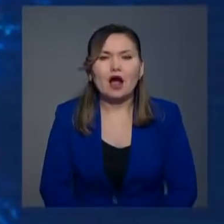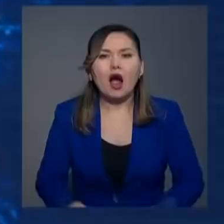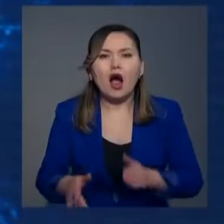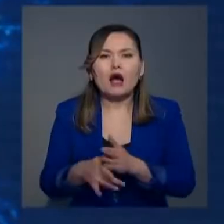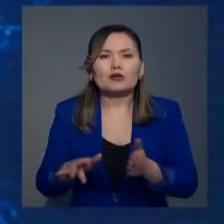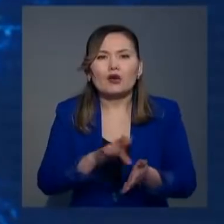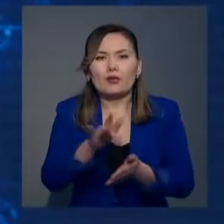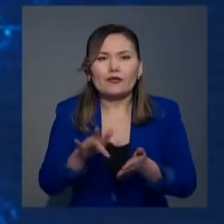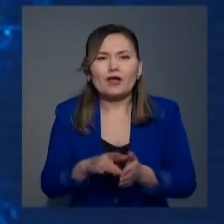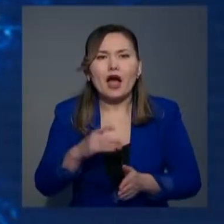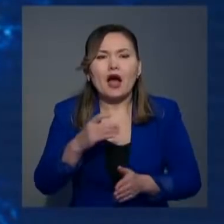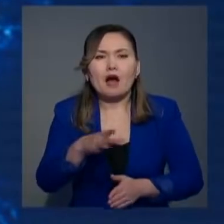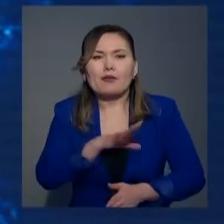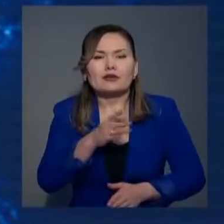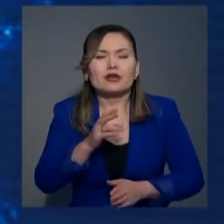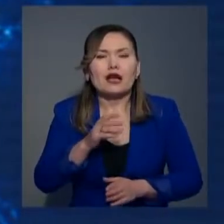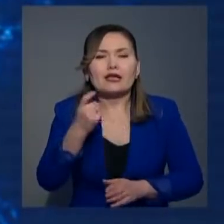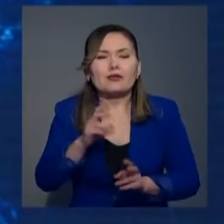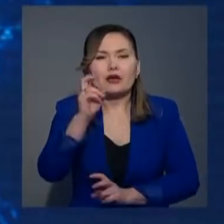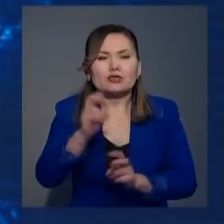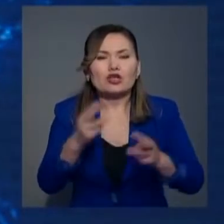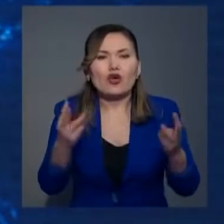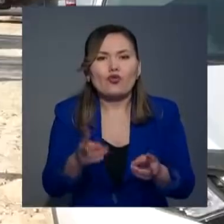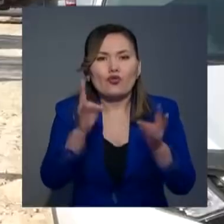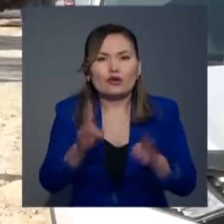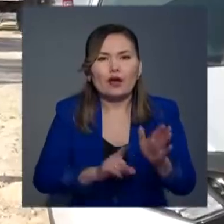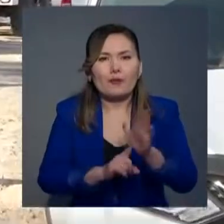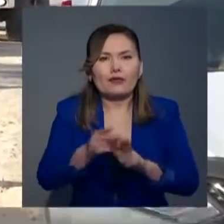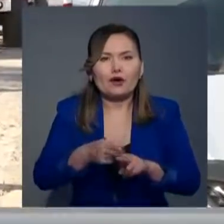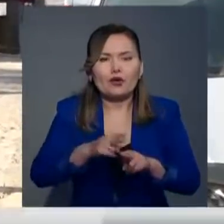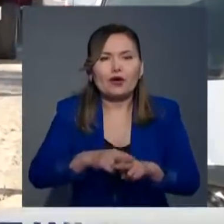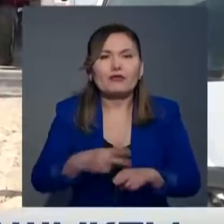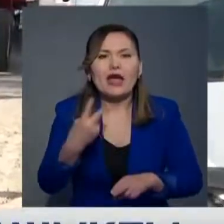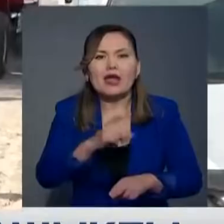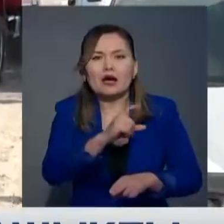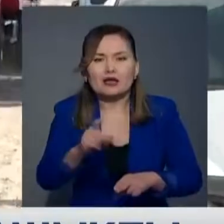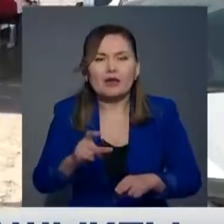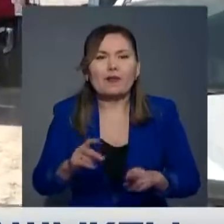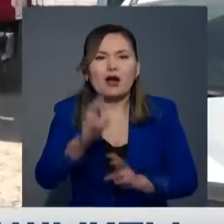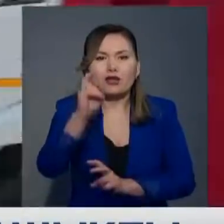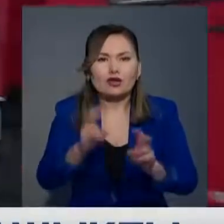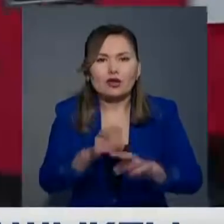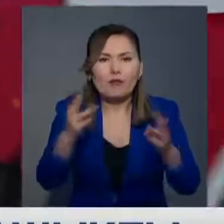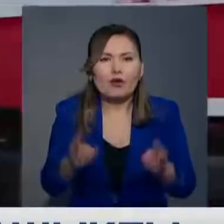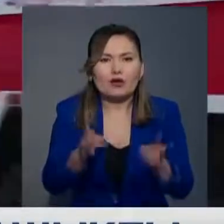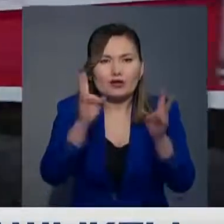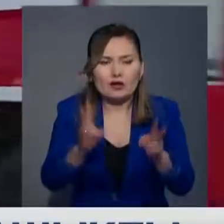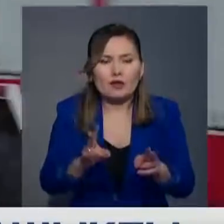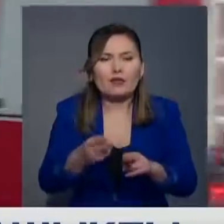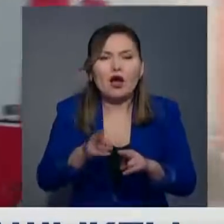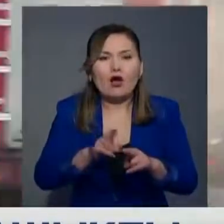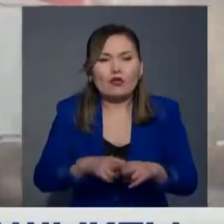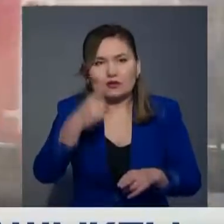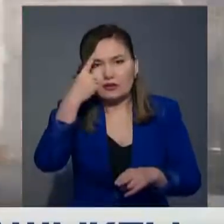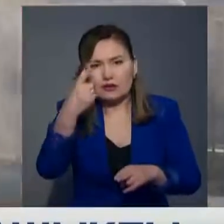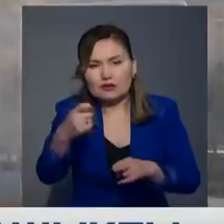Атырауда бұрынғы химия зауыты аймағынан өрт шықты. Кеше Қабдолов көшесінде орналасқан екі қабатты ғимарат жанып жатқан туралы төтенше жағдайлар